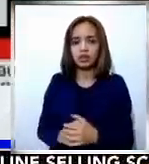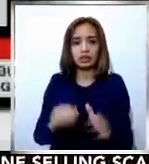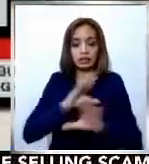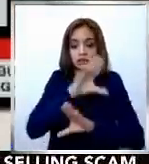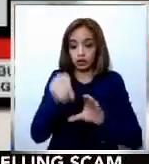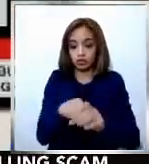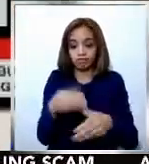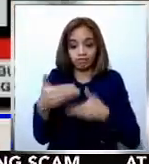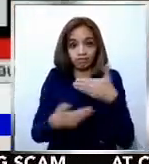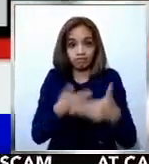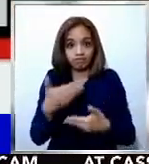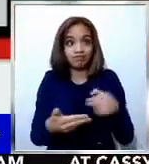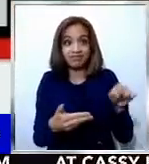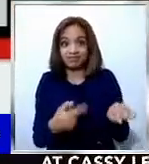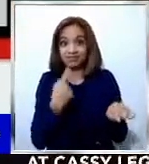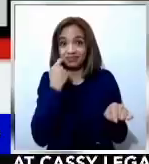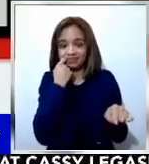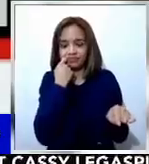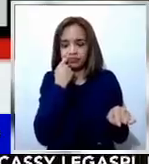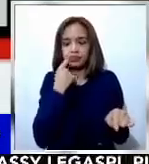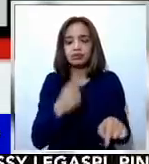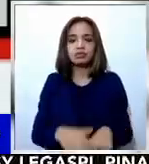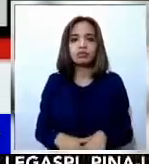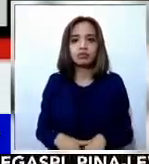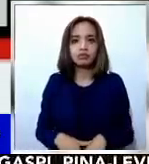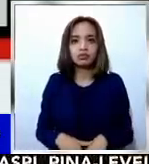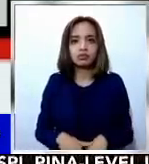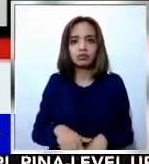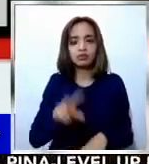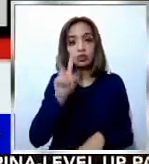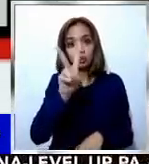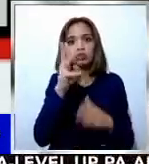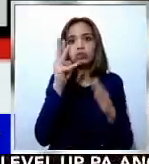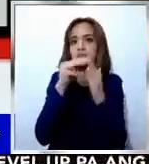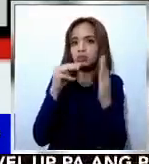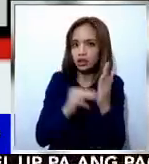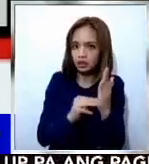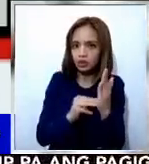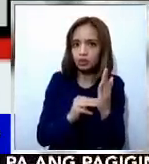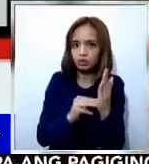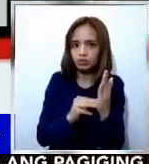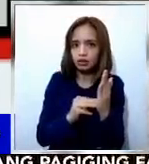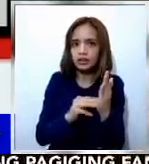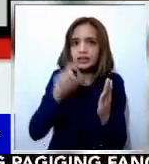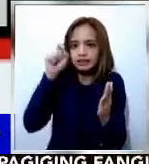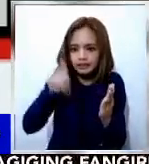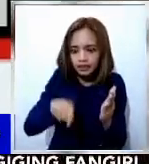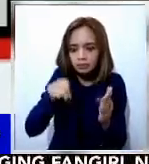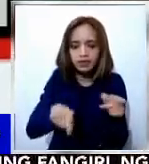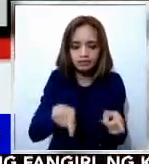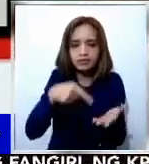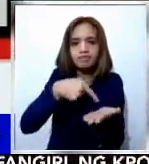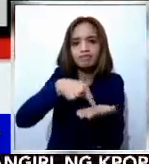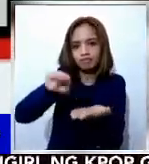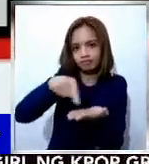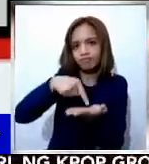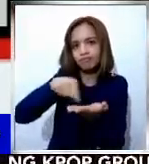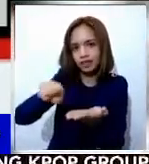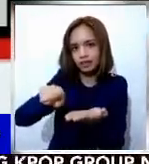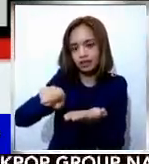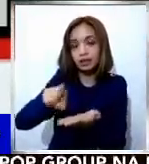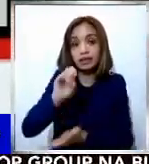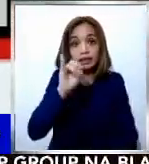na banggit ko kanina, aabot po ng 2 billion ang mga buwis na pwedeng ang dapat na bayaran o pwedeng makolekta kung lahat po ito